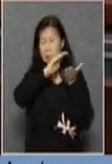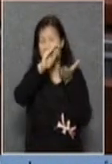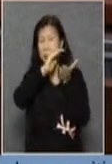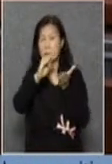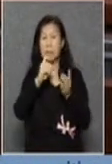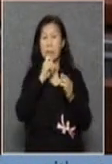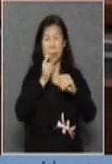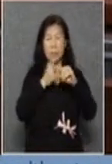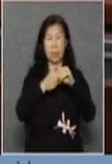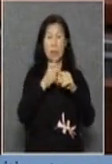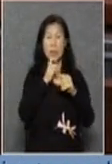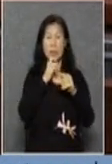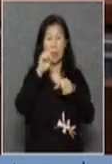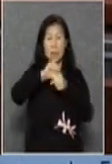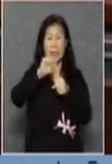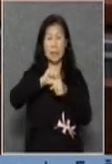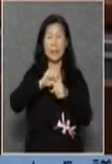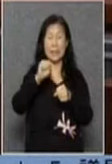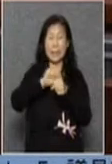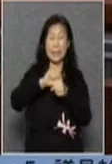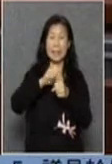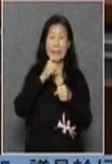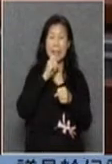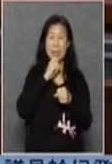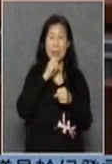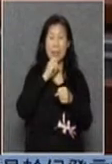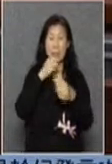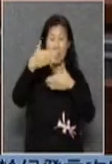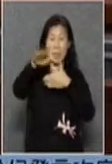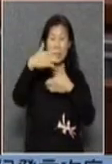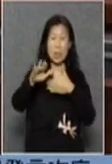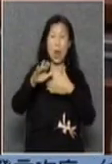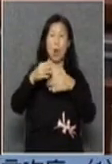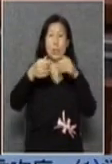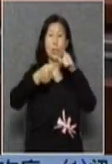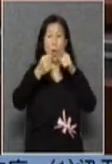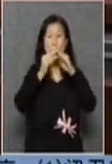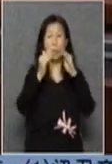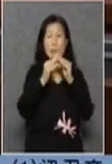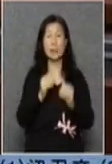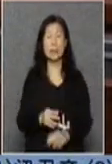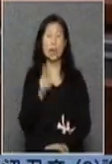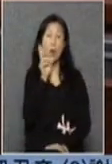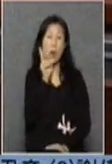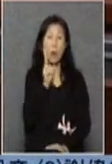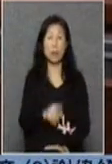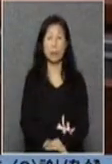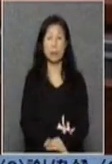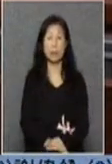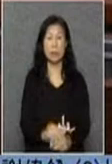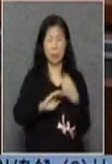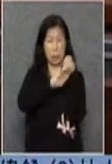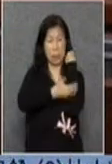們主要的所謂爭取 外匯爭取 外資的行業，譬如好像法律